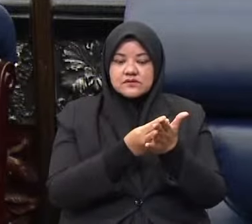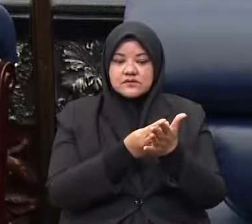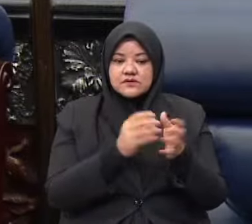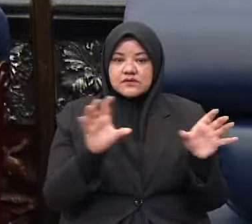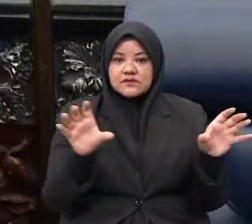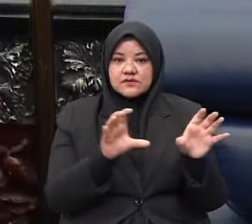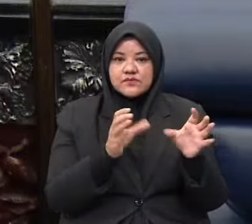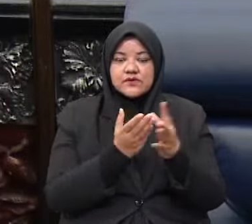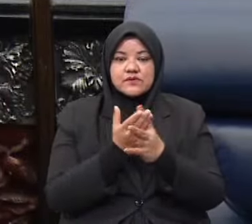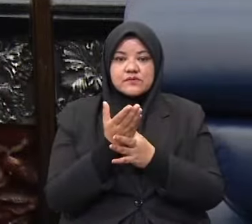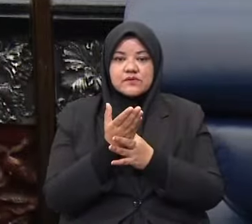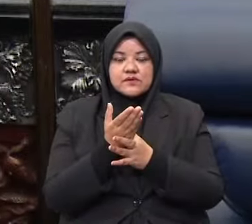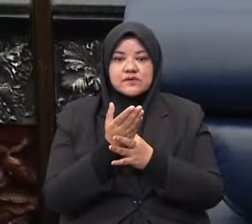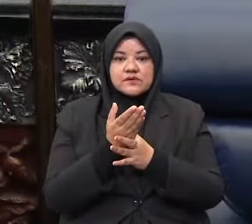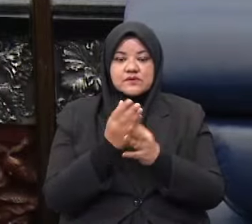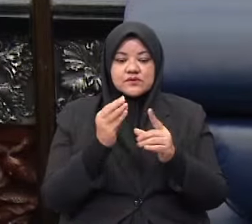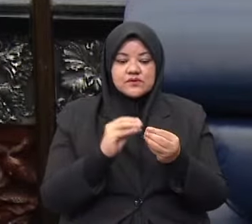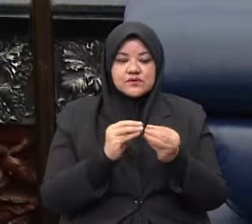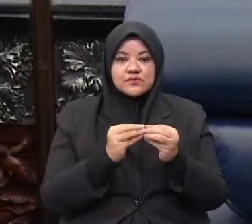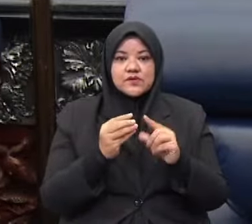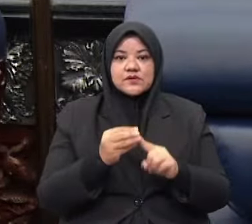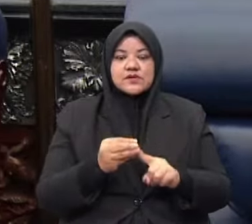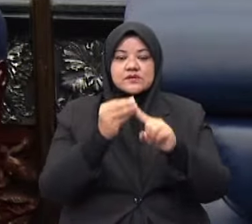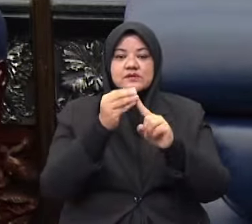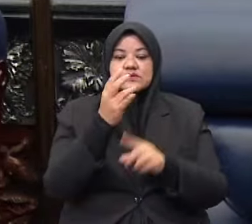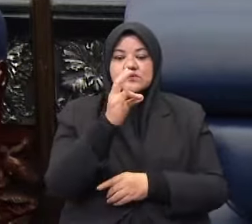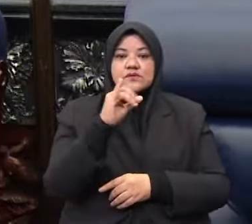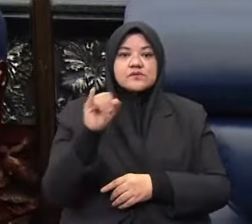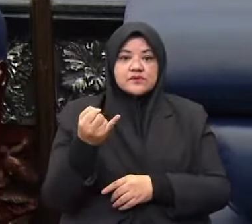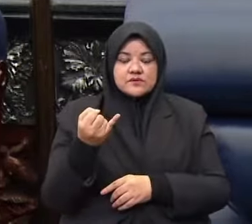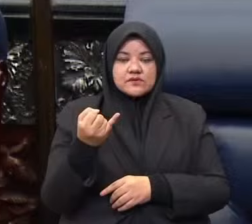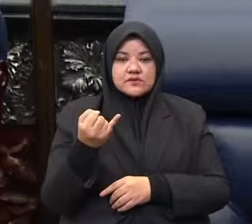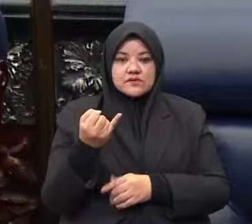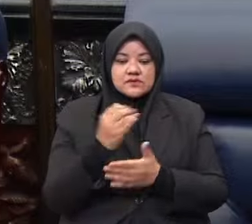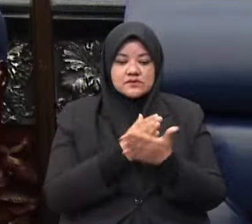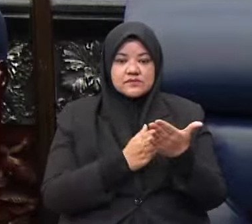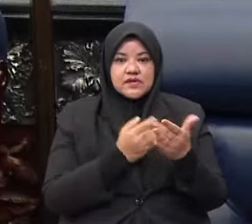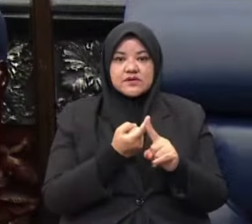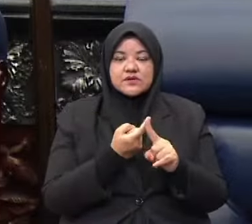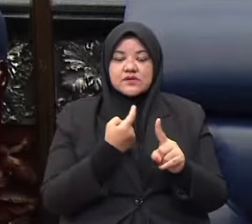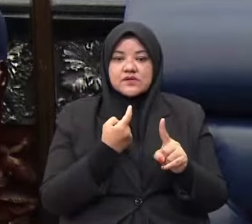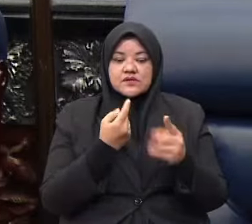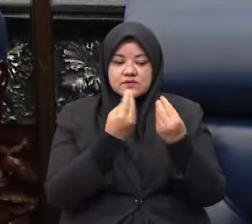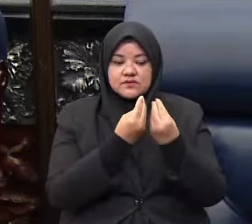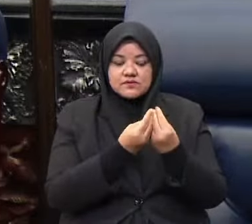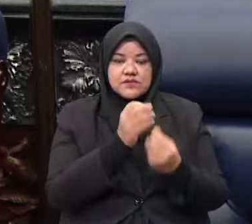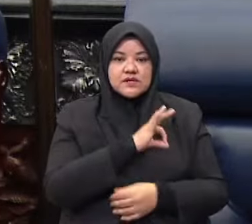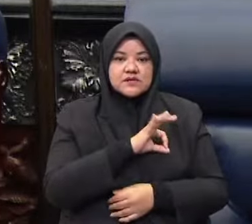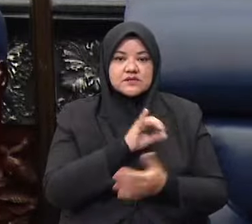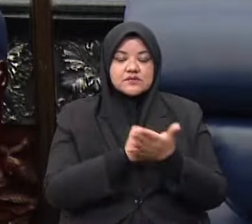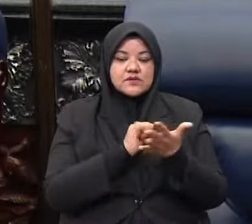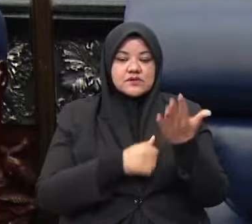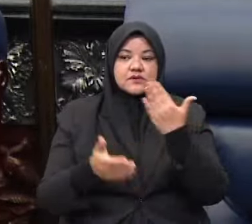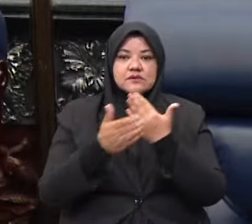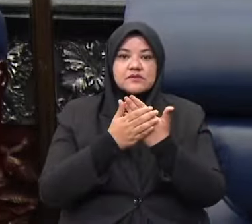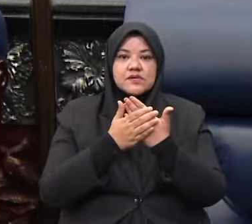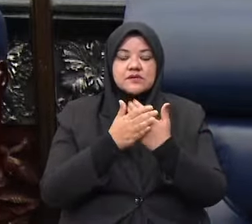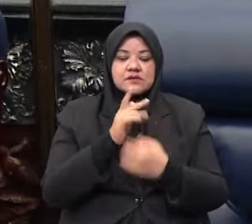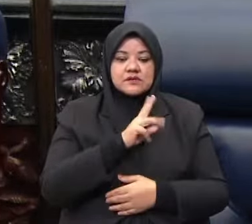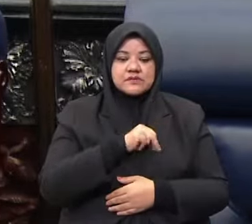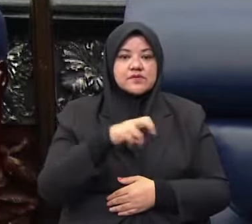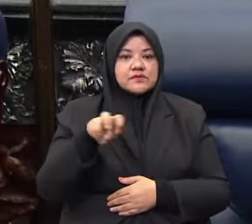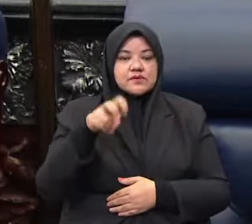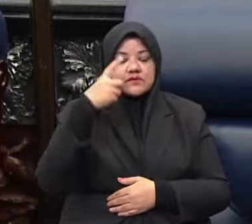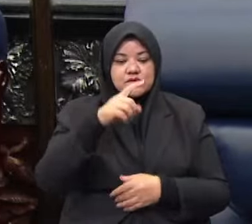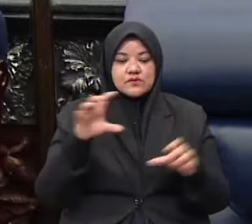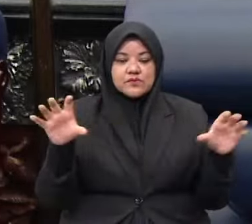dijana melalui siri nombor khas ini sebanyak 17 juta. Separuh daripada jumlah hasil itu akan dikembalikan kepada Kementerian